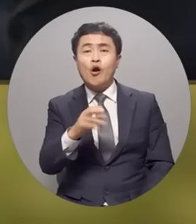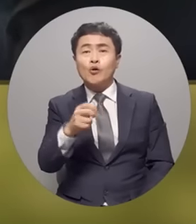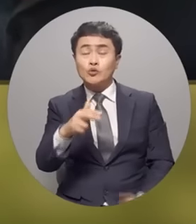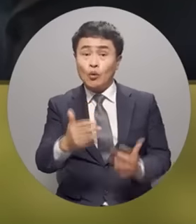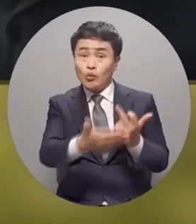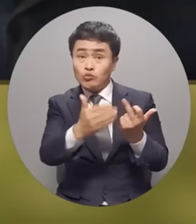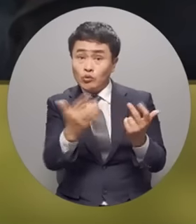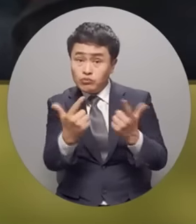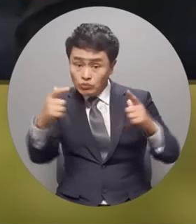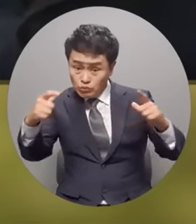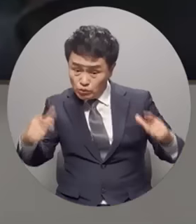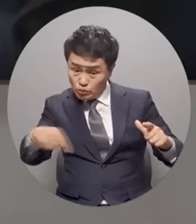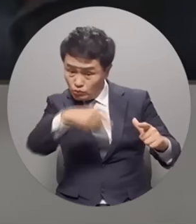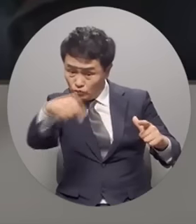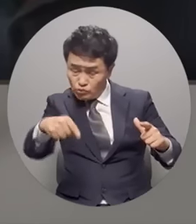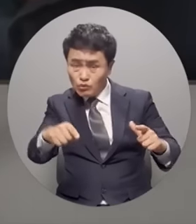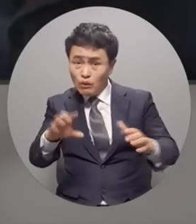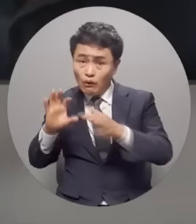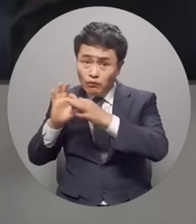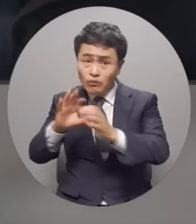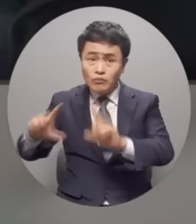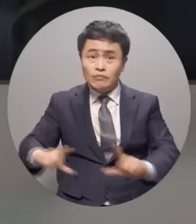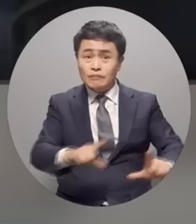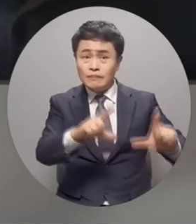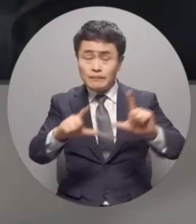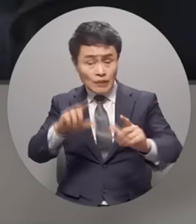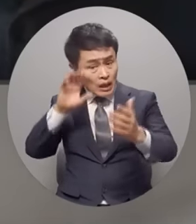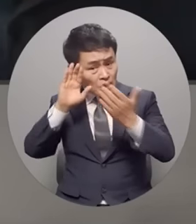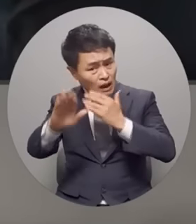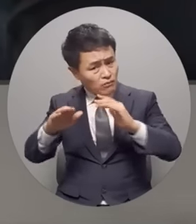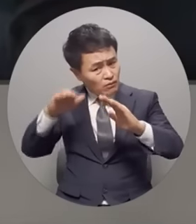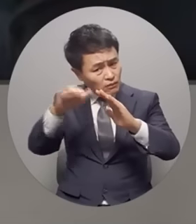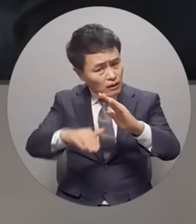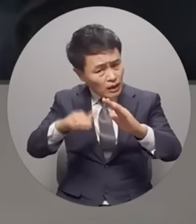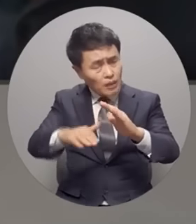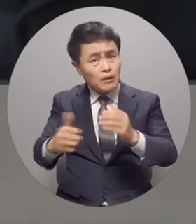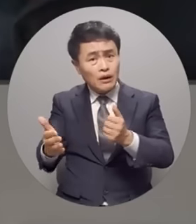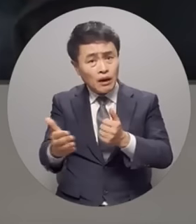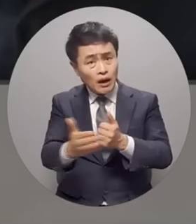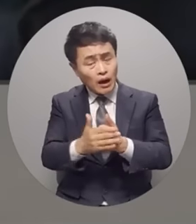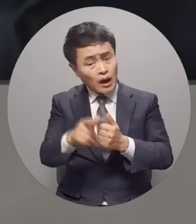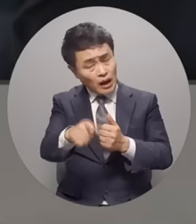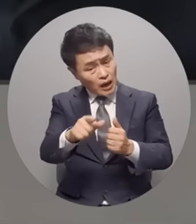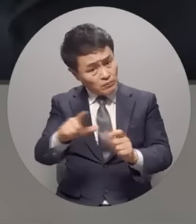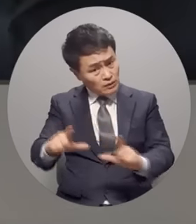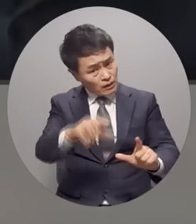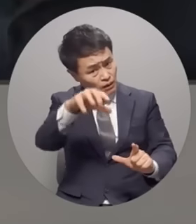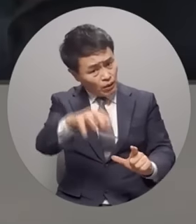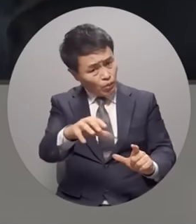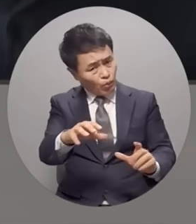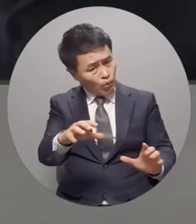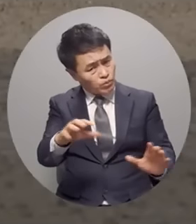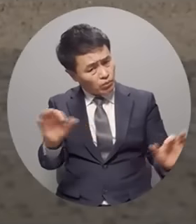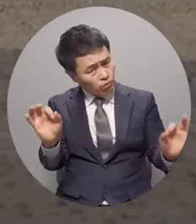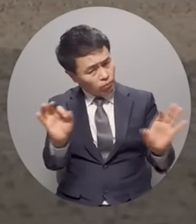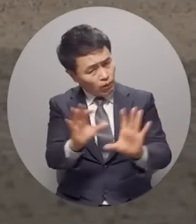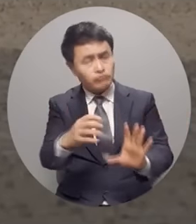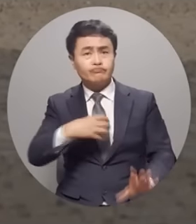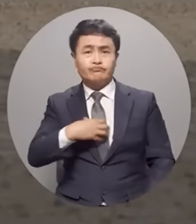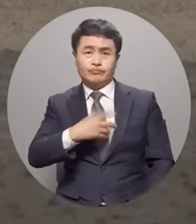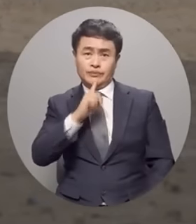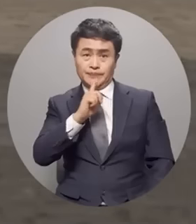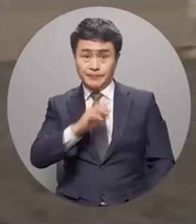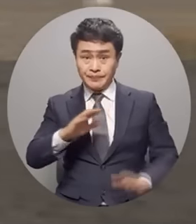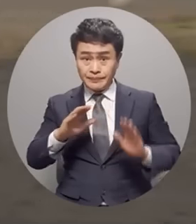상당히 의존을 많이 하고 있습니다. 향후 이러한 개발의 영향으로 점차적으로 서식지를 잃을 가능성이 많습니다.